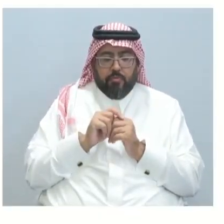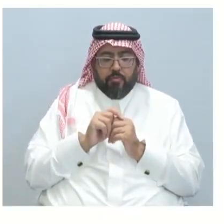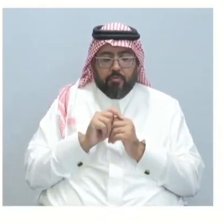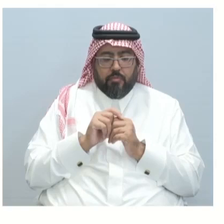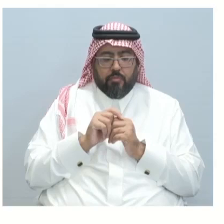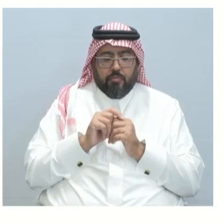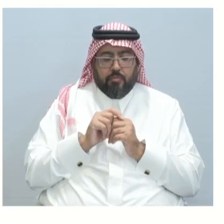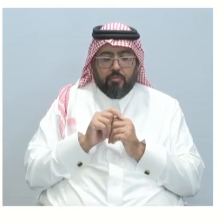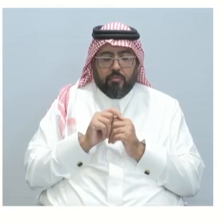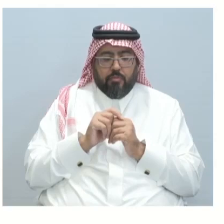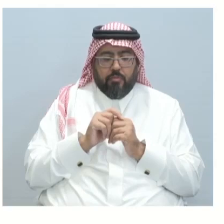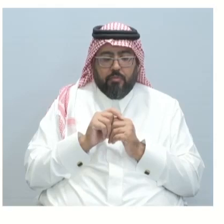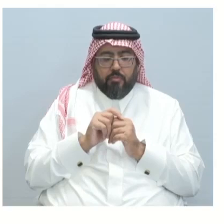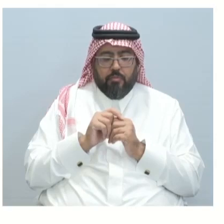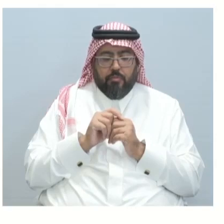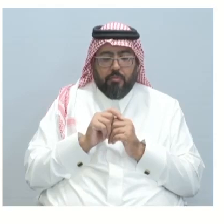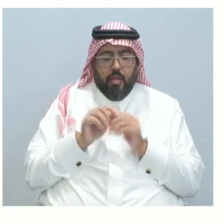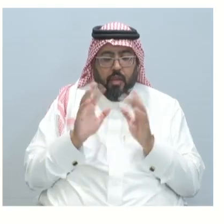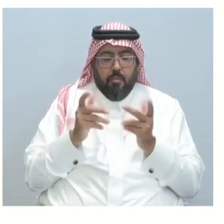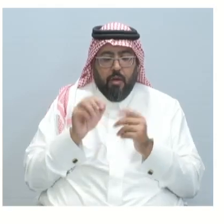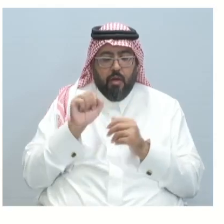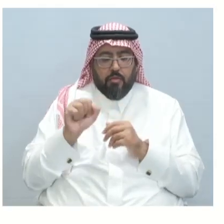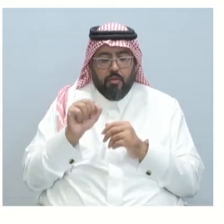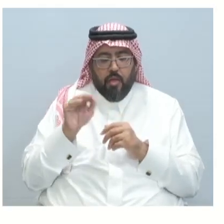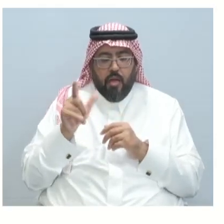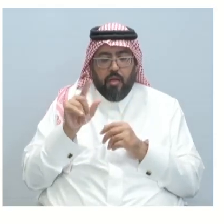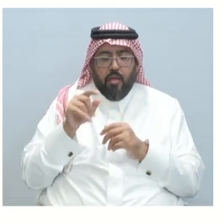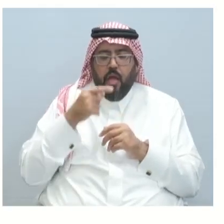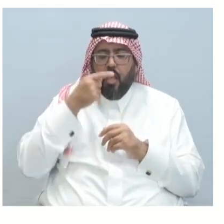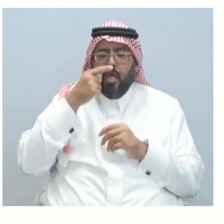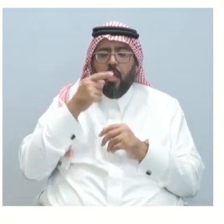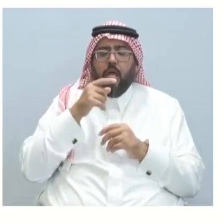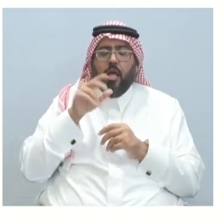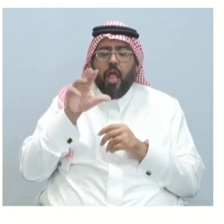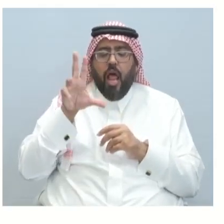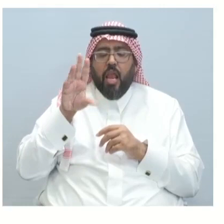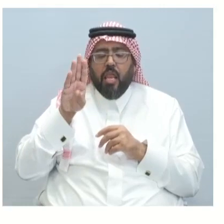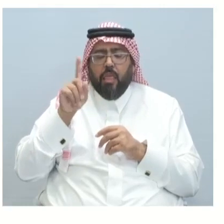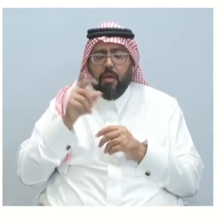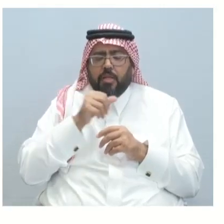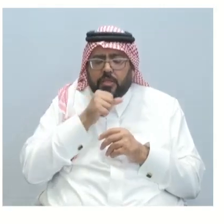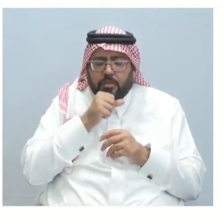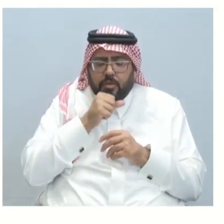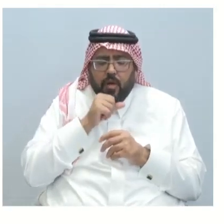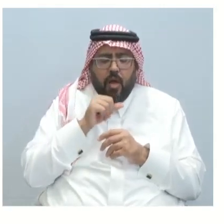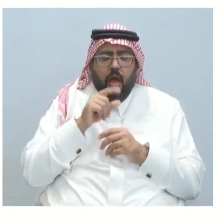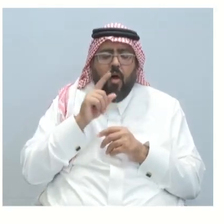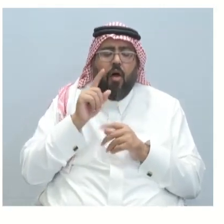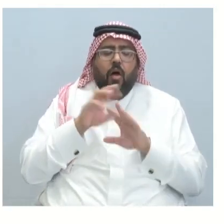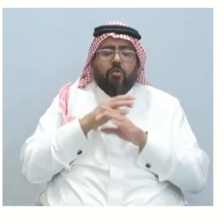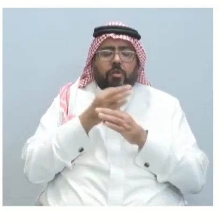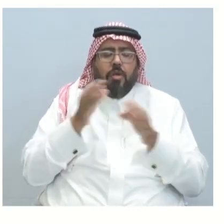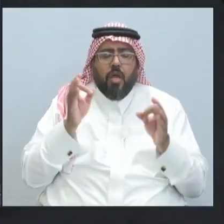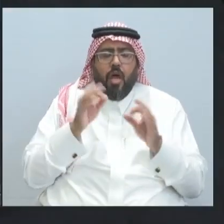السؤال هو لماذا خصت حاله الكبر في الحديث مع ان بر الوالدين واجب في كل